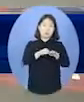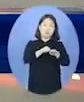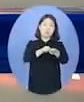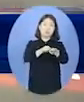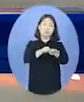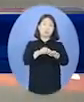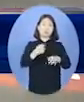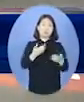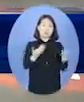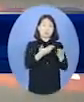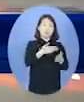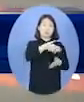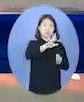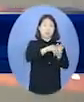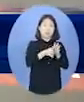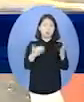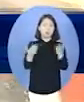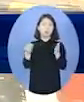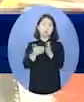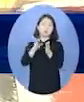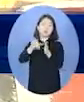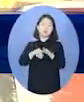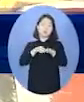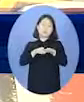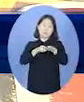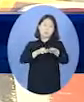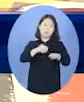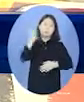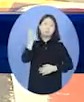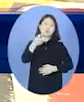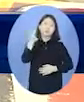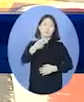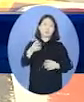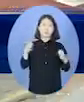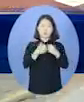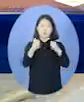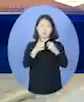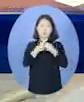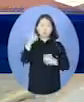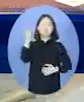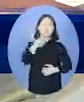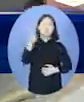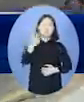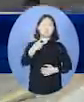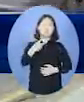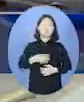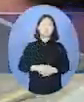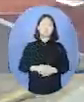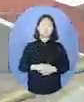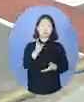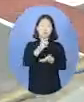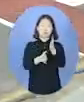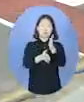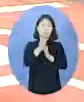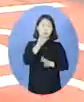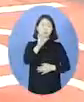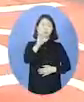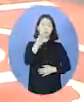및 교통처리 용량 저하로 인해 출퇴근 시간대 상습 정체를 빚었고 교통사고가 잦은